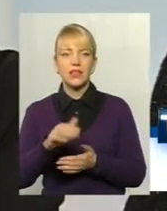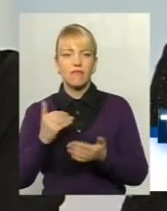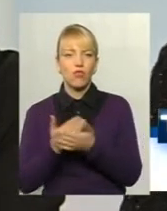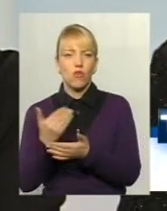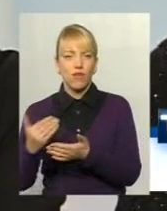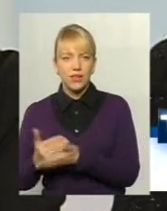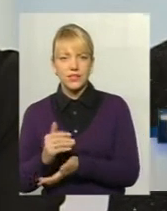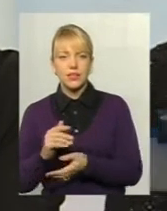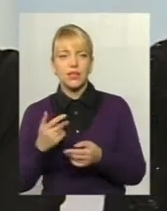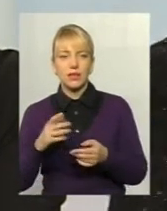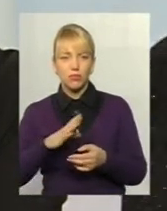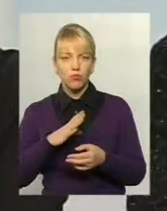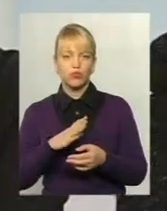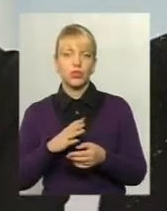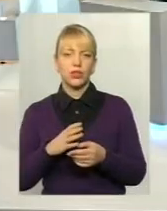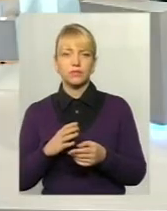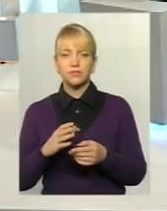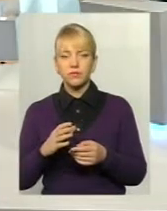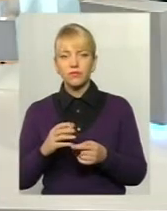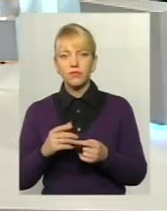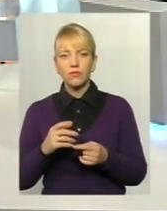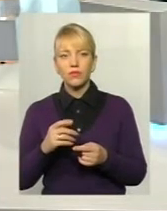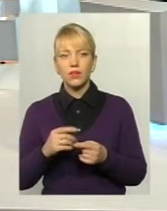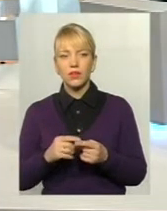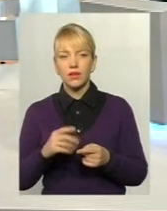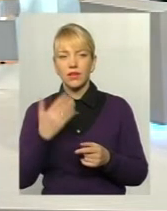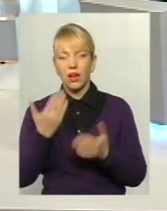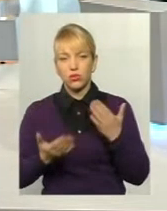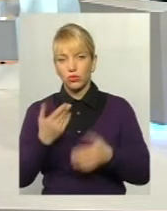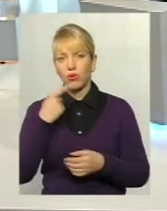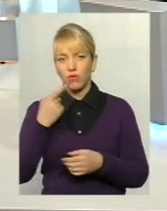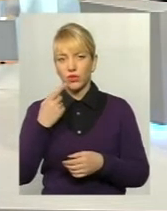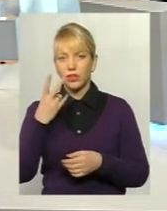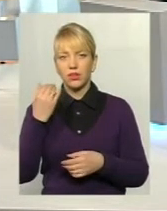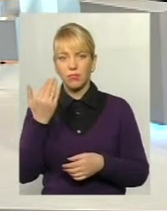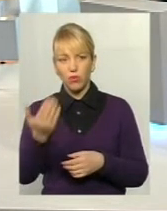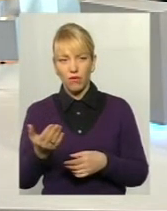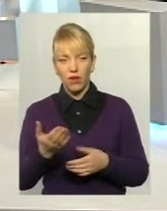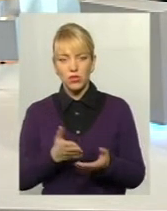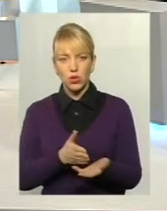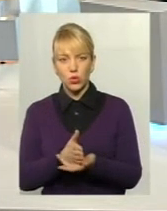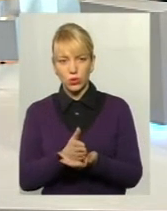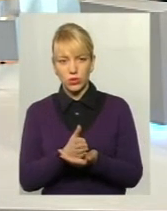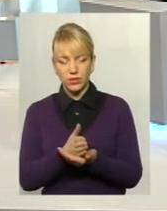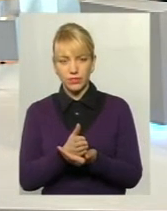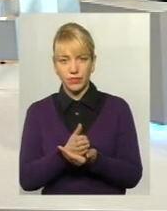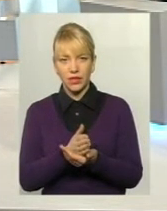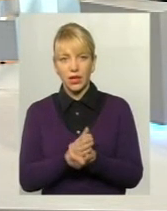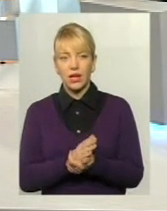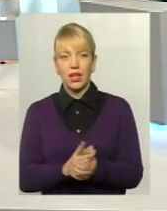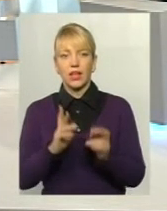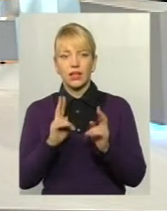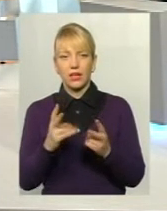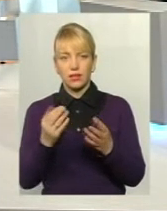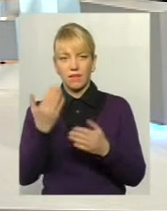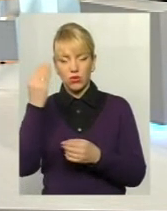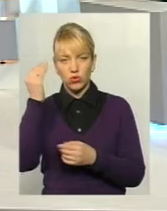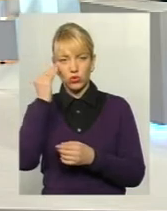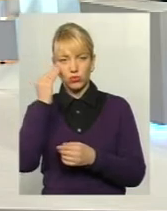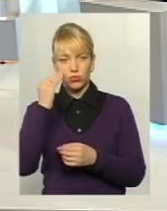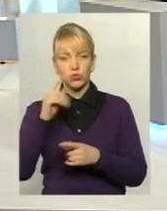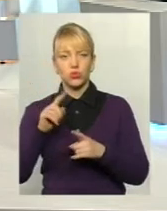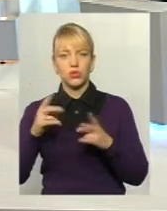в даній галузі. Якщо говорити про от ваш курс кооперативної просвіти, як на вашу думку,